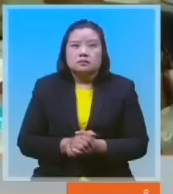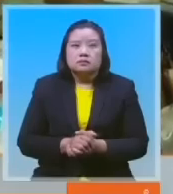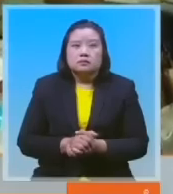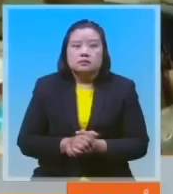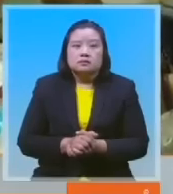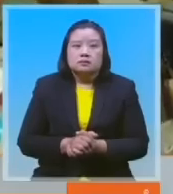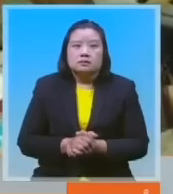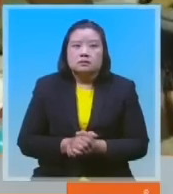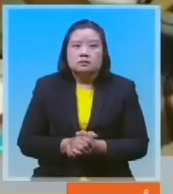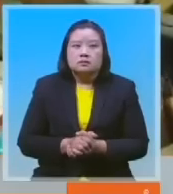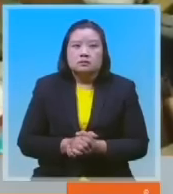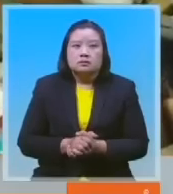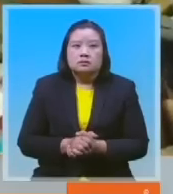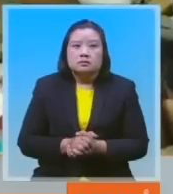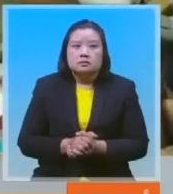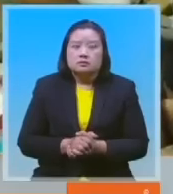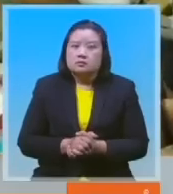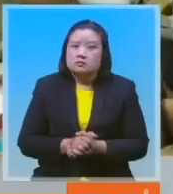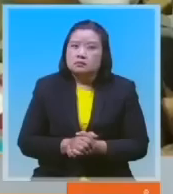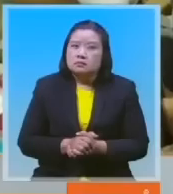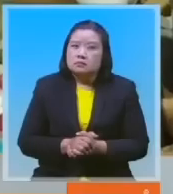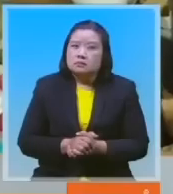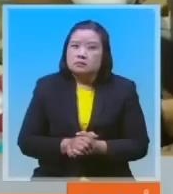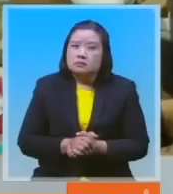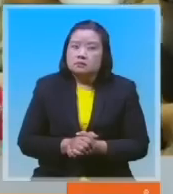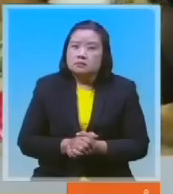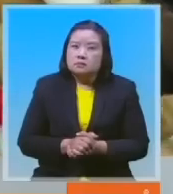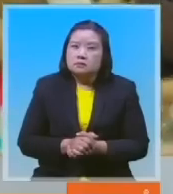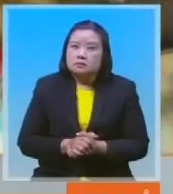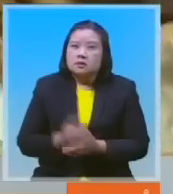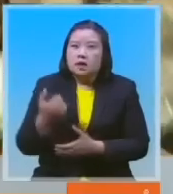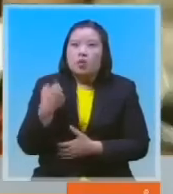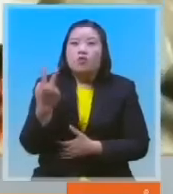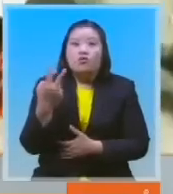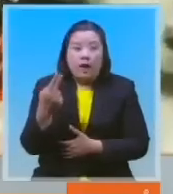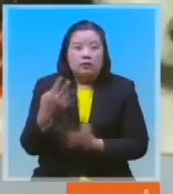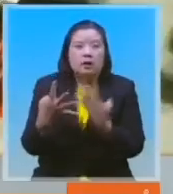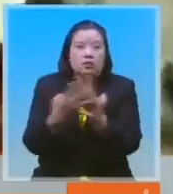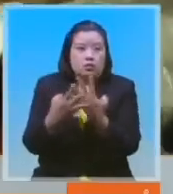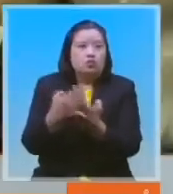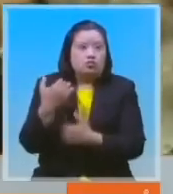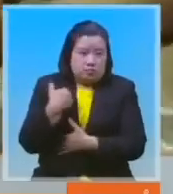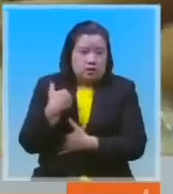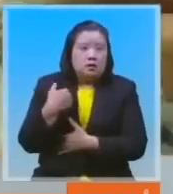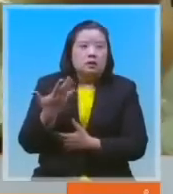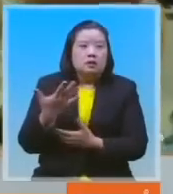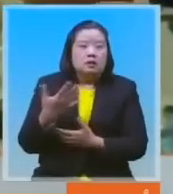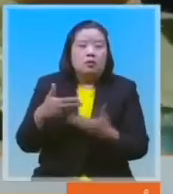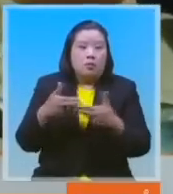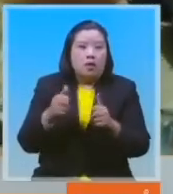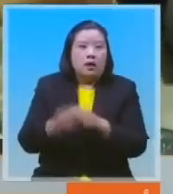ก็ติดคุกไปแล้วออกมาแล้วคนโทษมาแล้วก็ตั้งแต่ปีอะไรนะ49ครับ